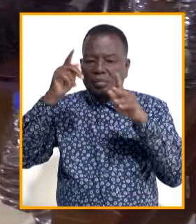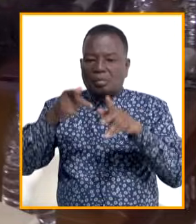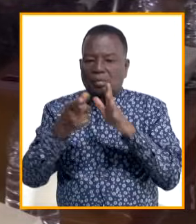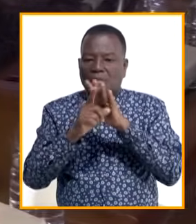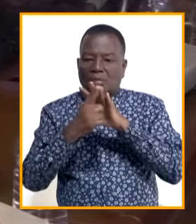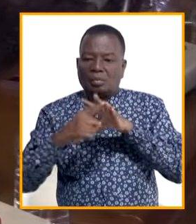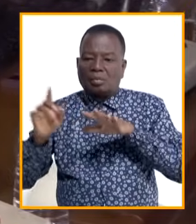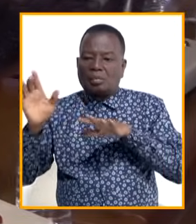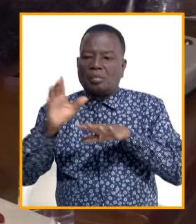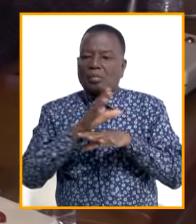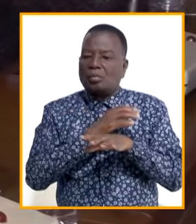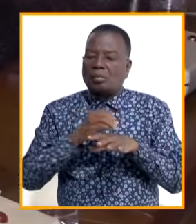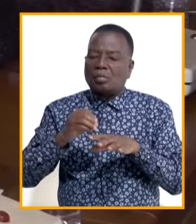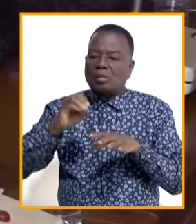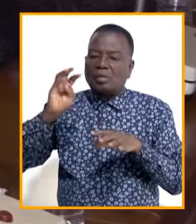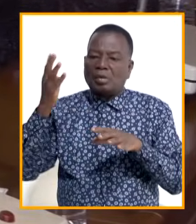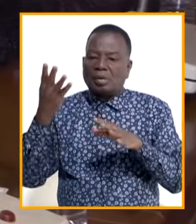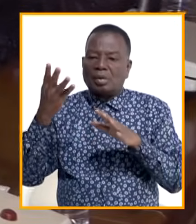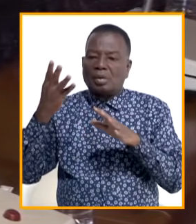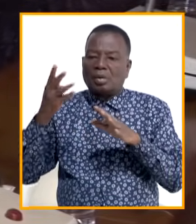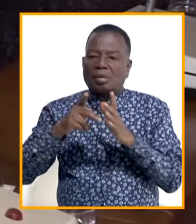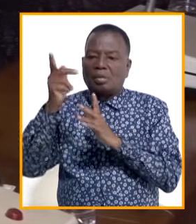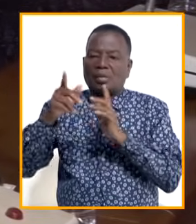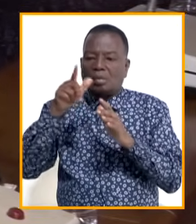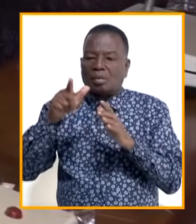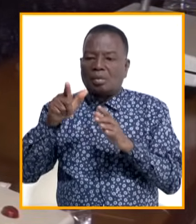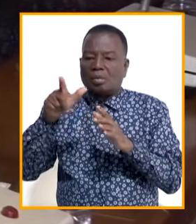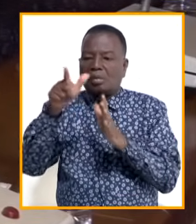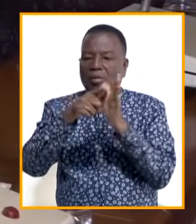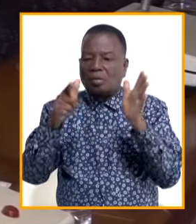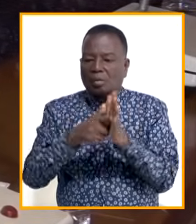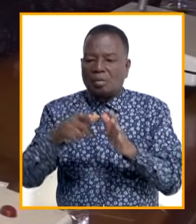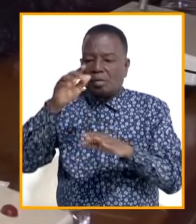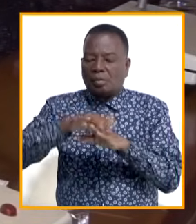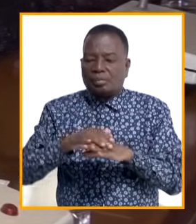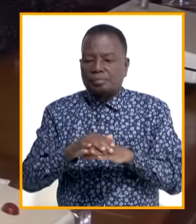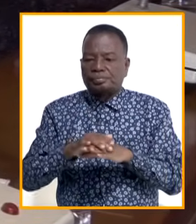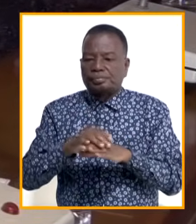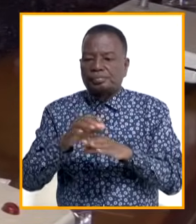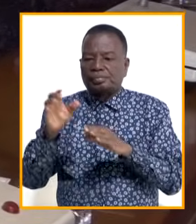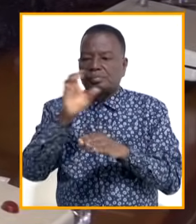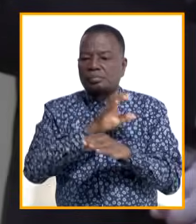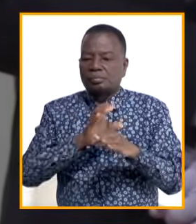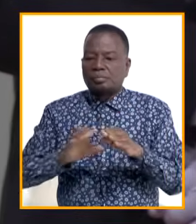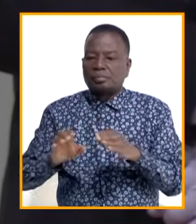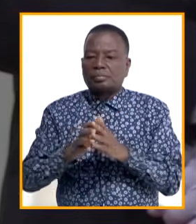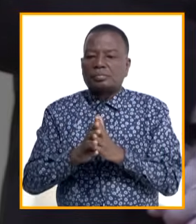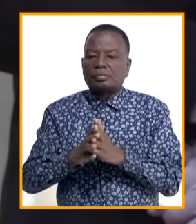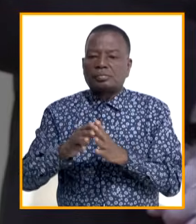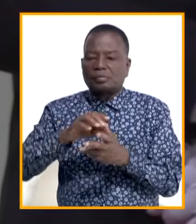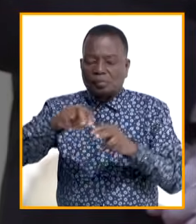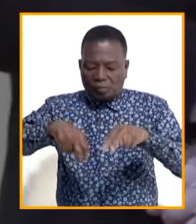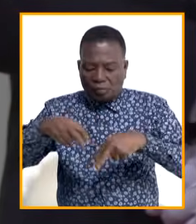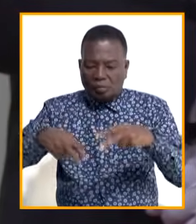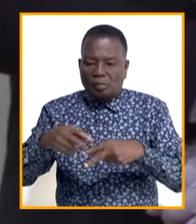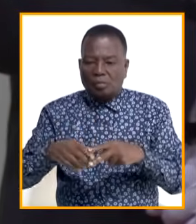quatre projets de loi relatifs aux districts autonomes, le projet de loi relatif à l'enseignement supérieur, à la